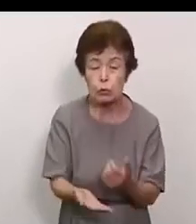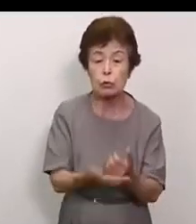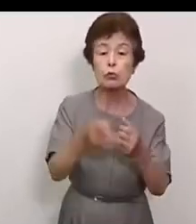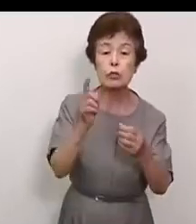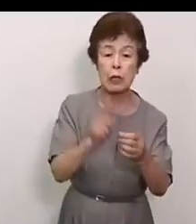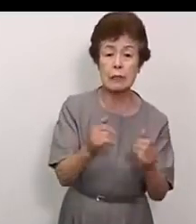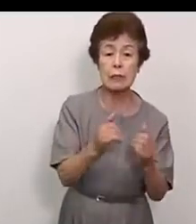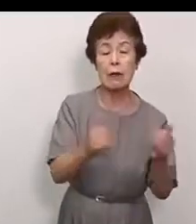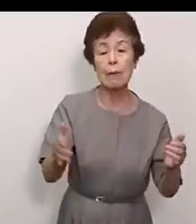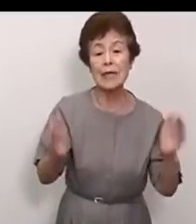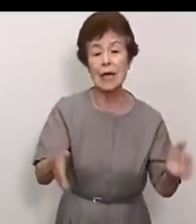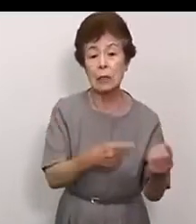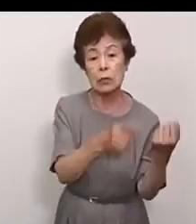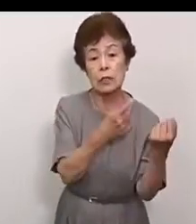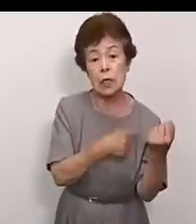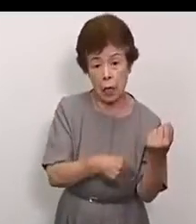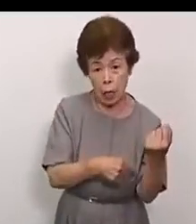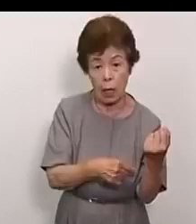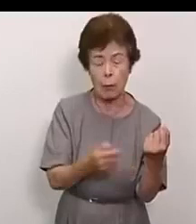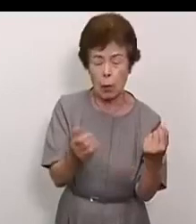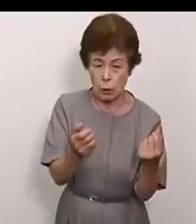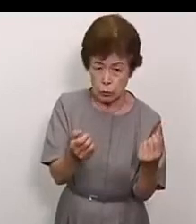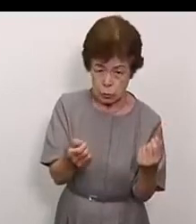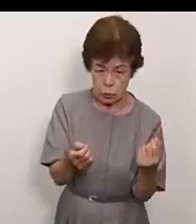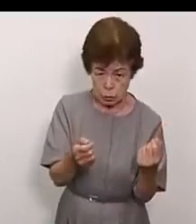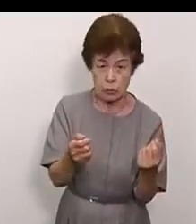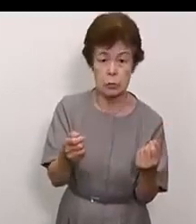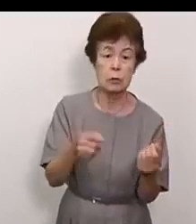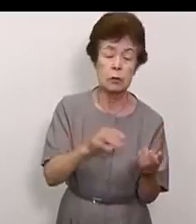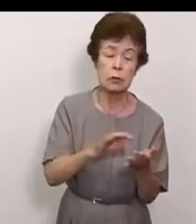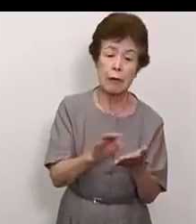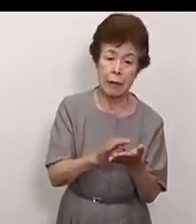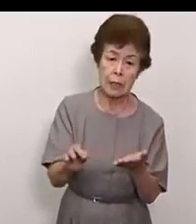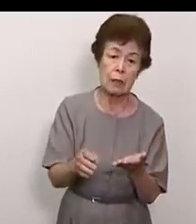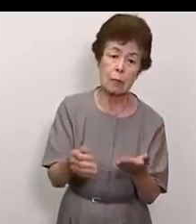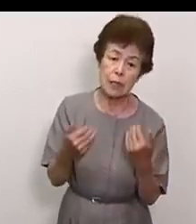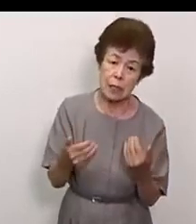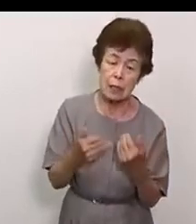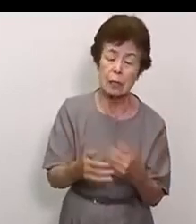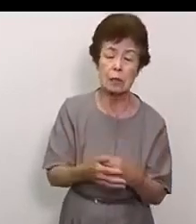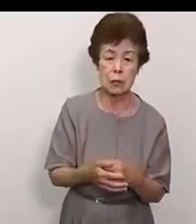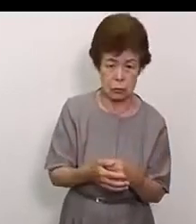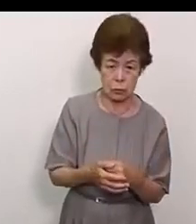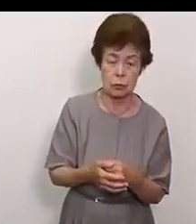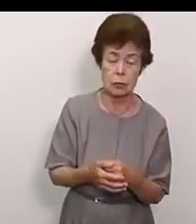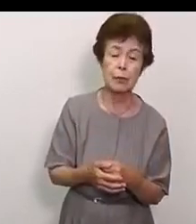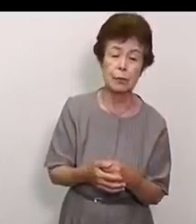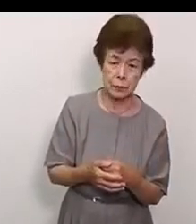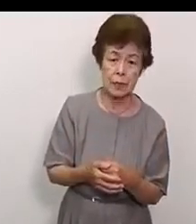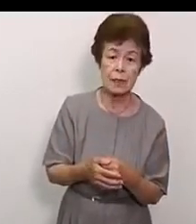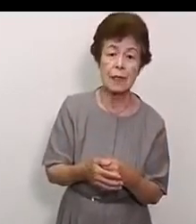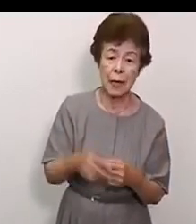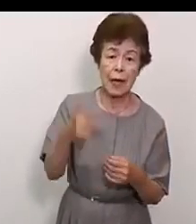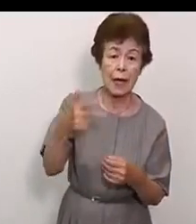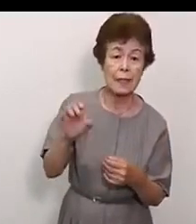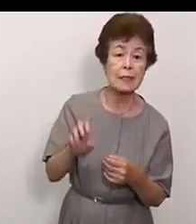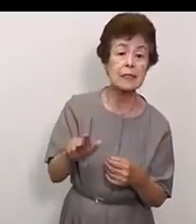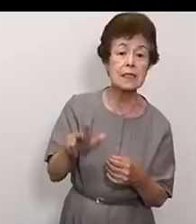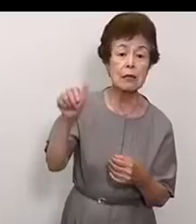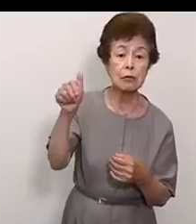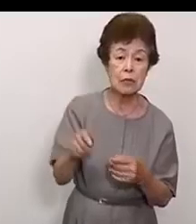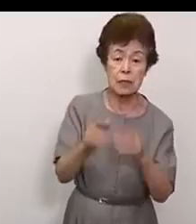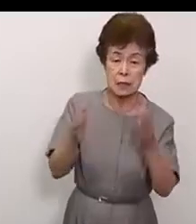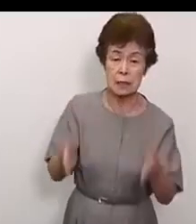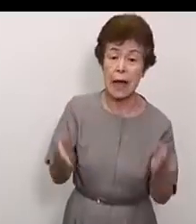力を十分に活用してもらいたいなと思います。DV の被害者支援をしていて、シェルターに入らなくてもいいっていう支援